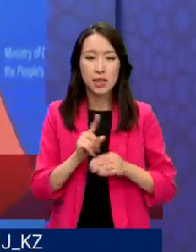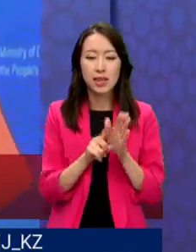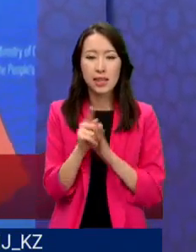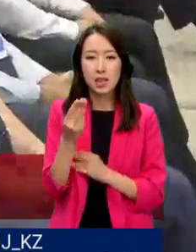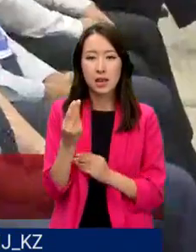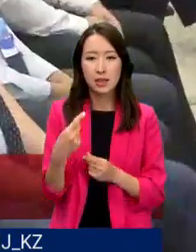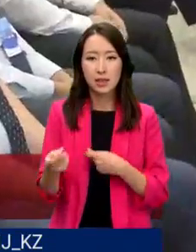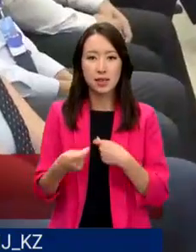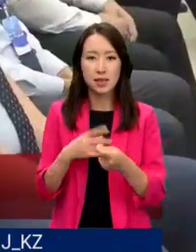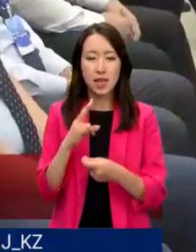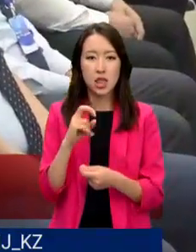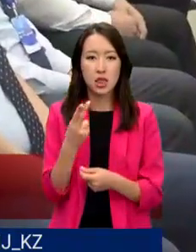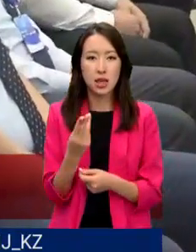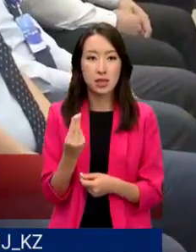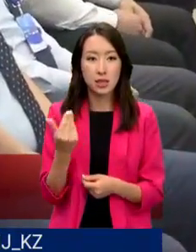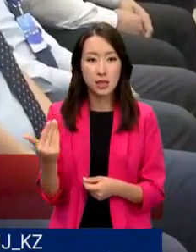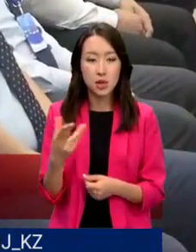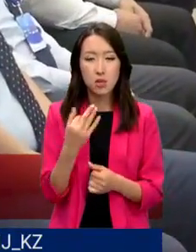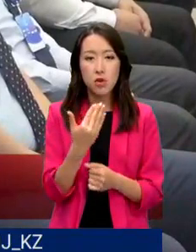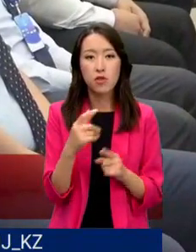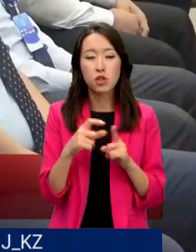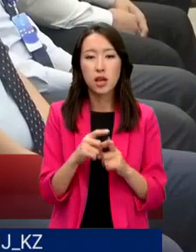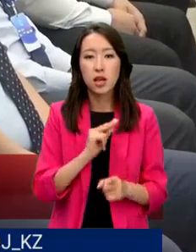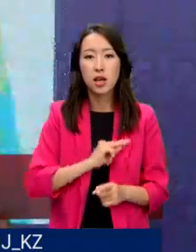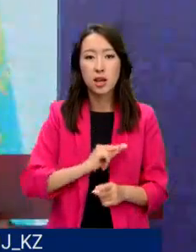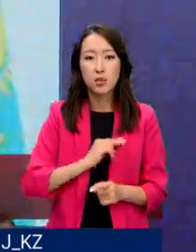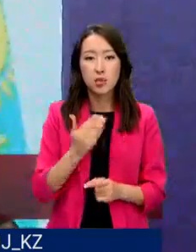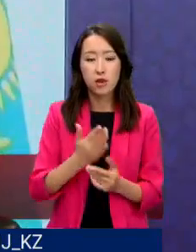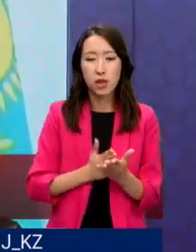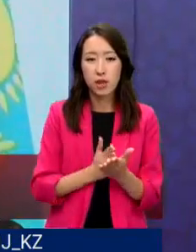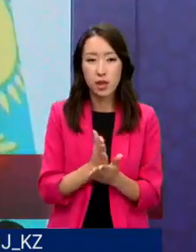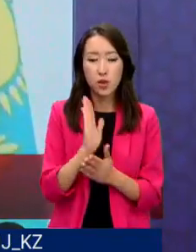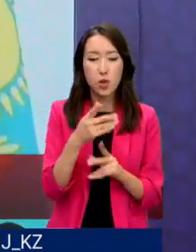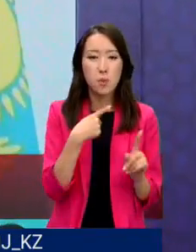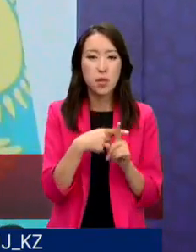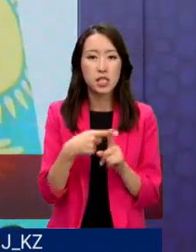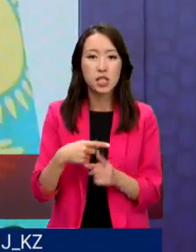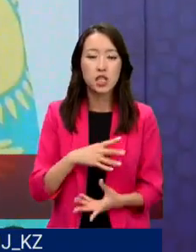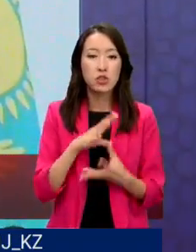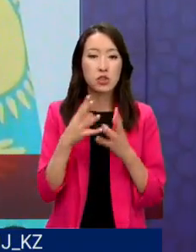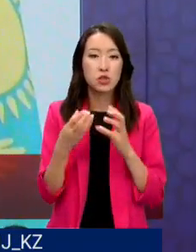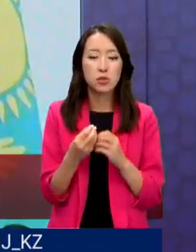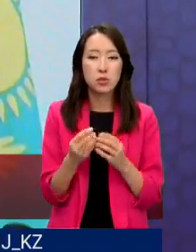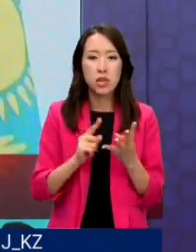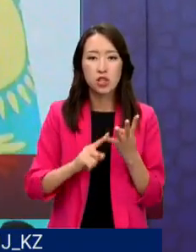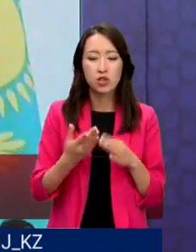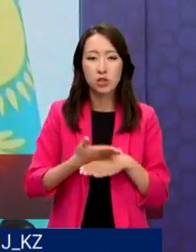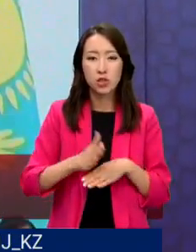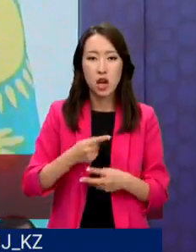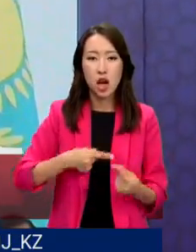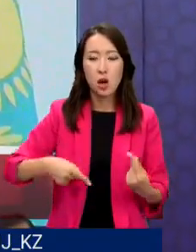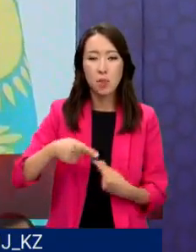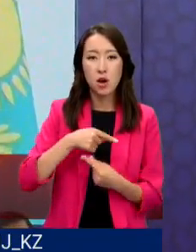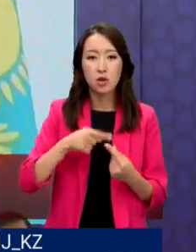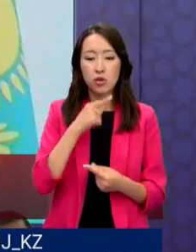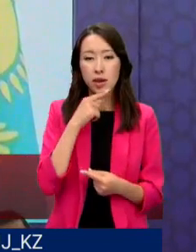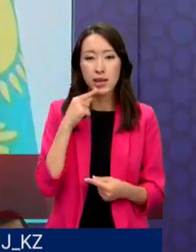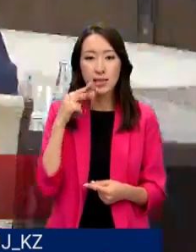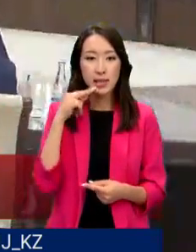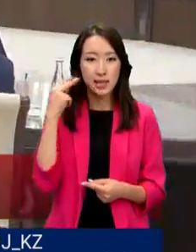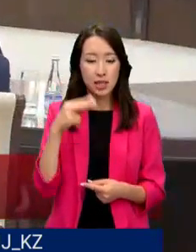в национальных валютах. По его словам, работа в этом направлении дает позитивные результаты. Четверть оборота между Россией и Китаем